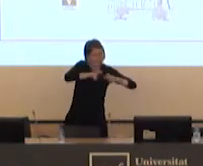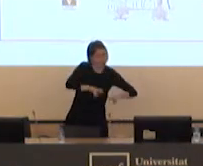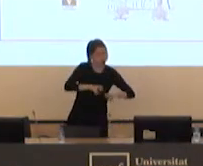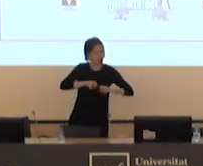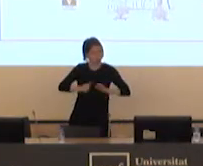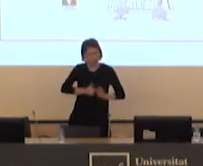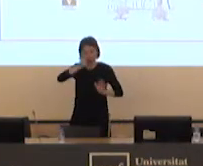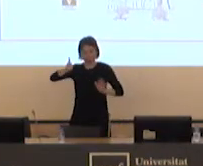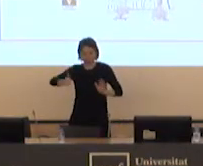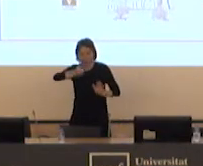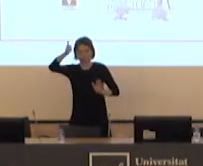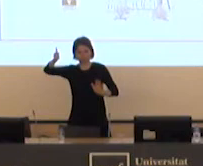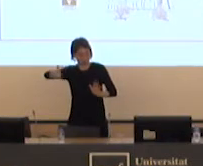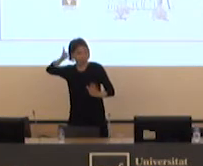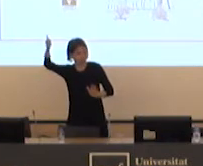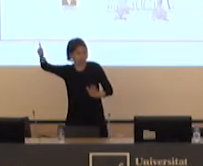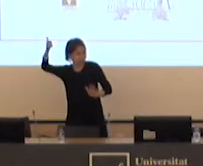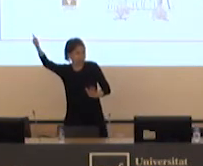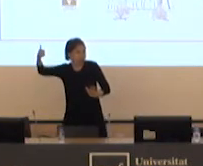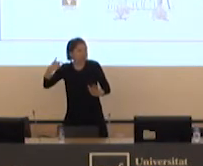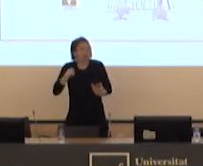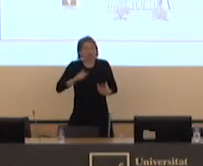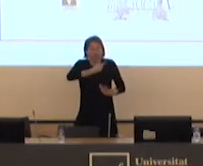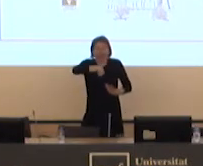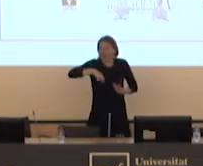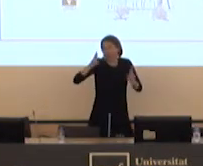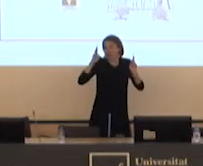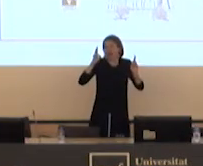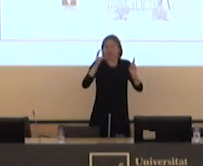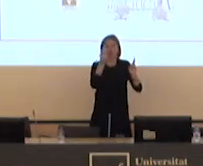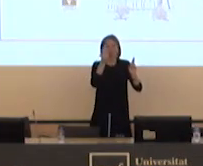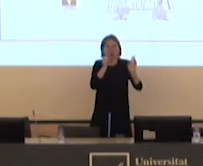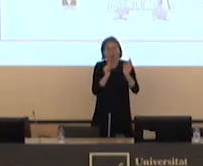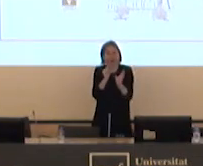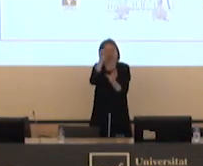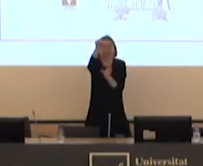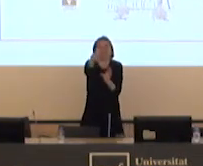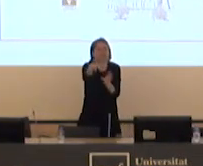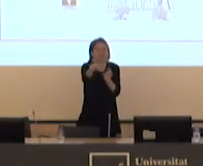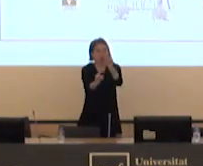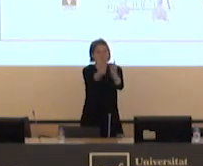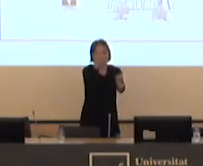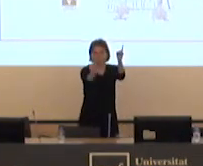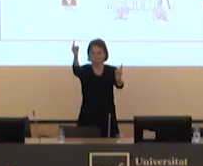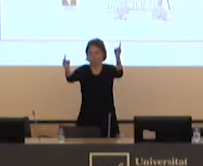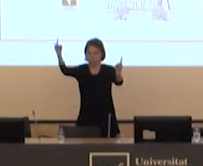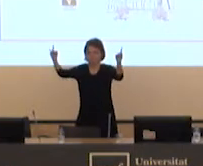un curs, sinó que és necessari fer molta reciclatge i continuar treballant tota la vida